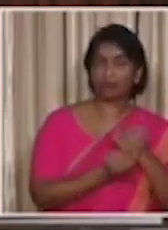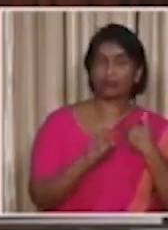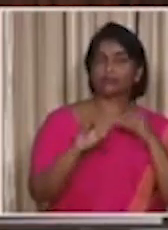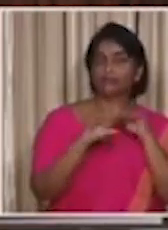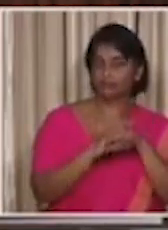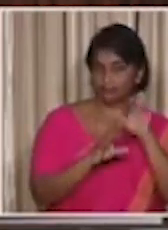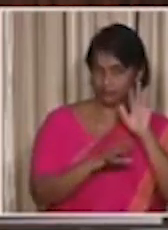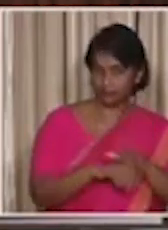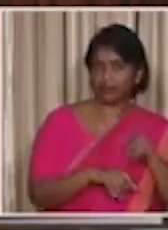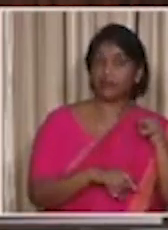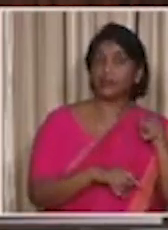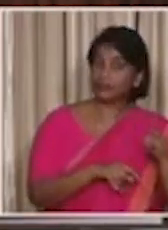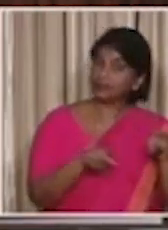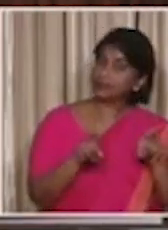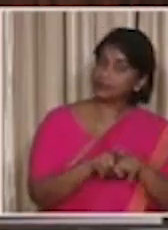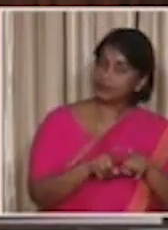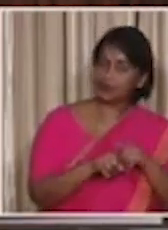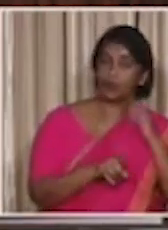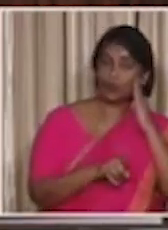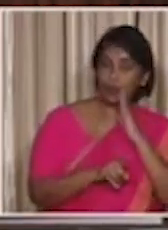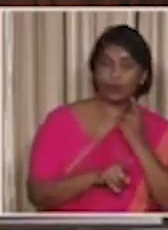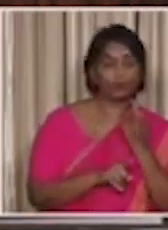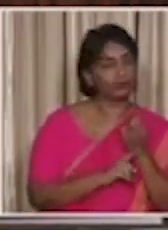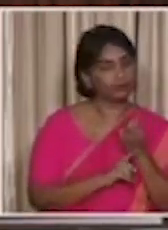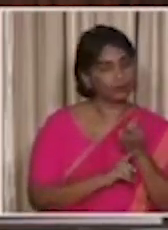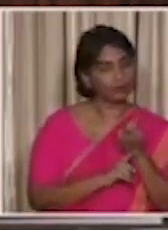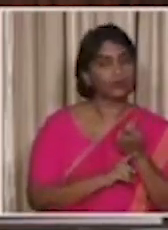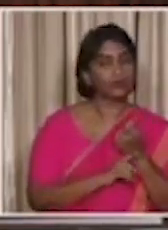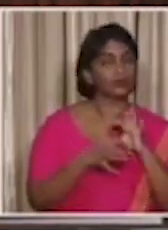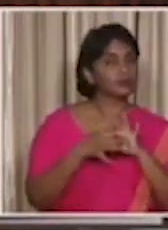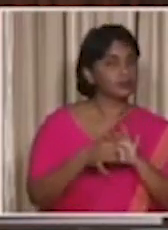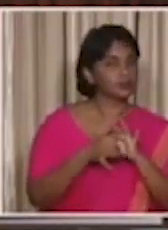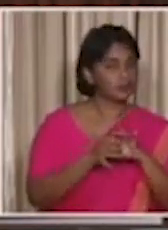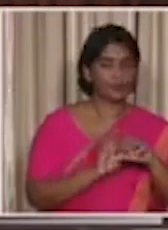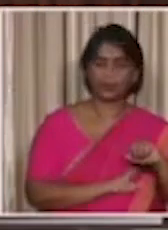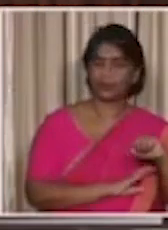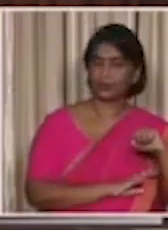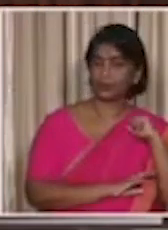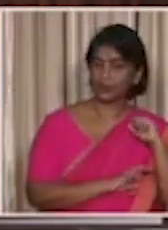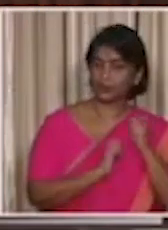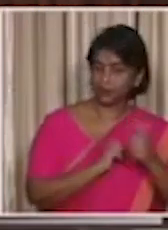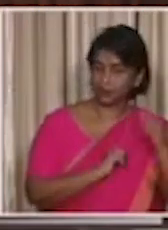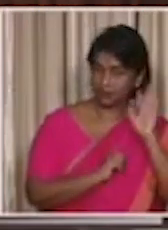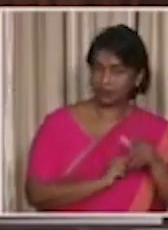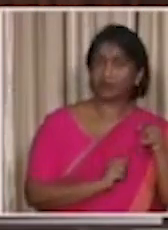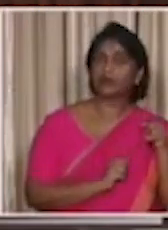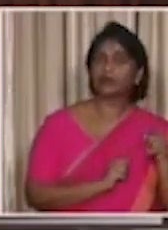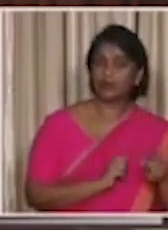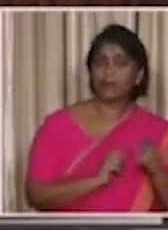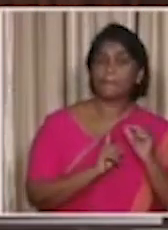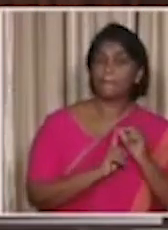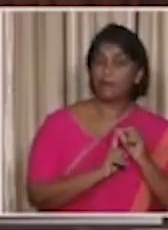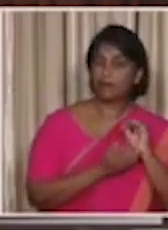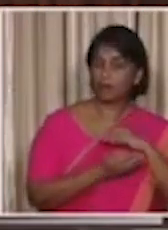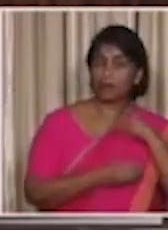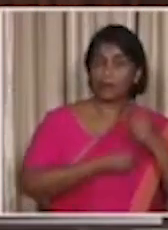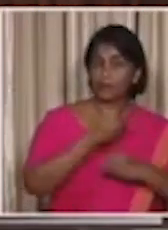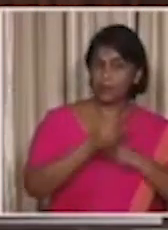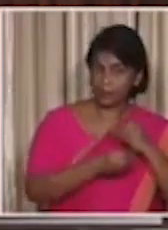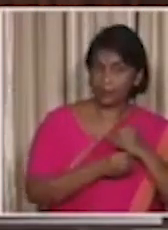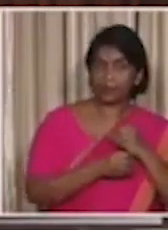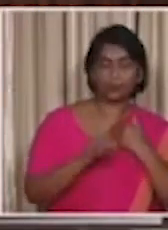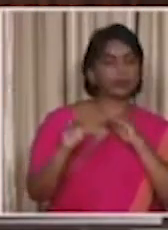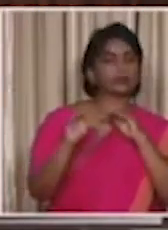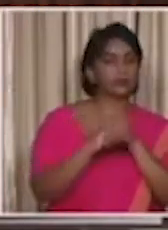යොදාගත යුතුයි. ඒ වගේම විදේශ ආර්ථික සම්බන්ධතා ශක්තිමත් කර ගැනීම උදෙසා පුද්ගලික ව්‍යවසායකත්වයේ